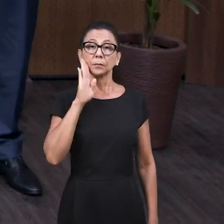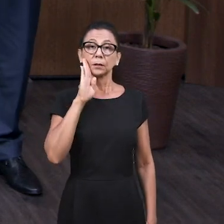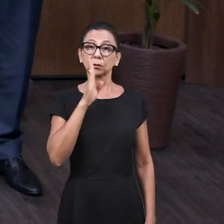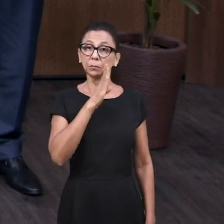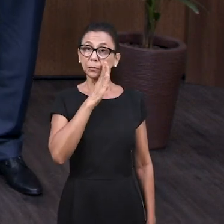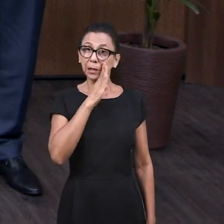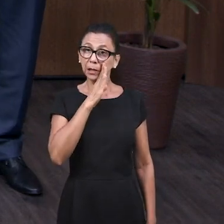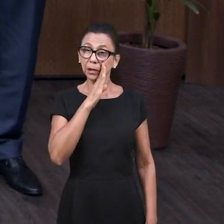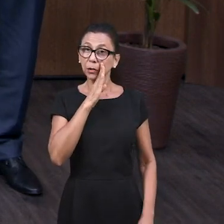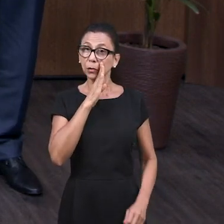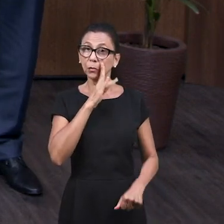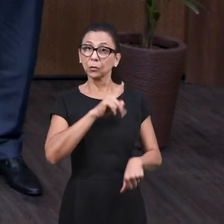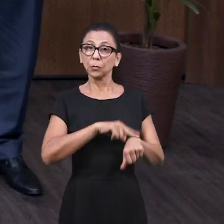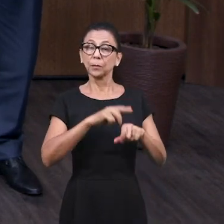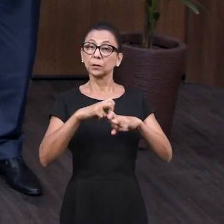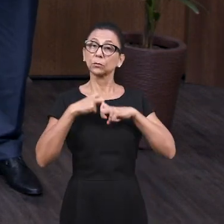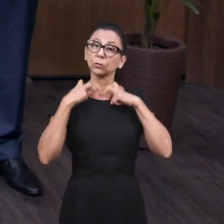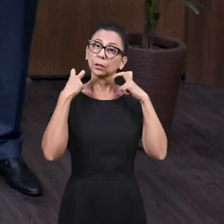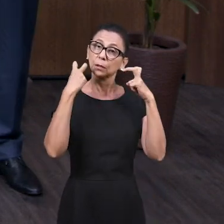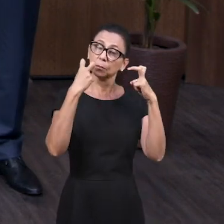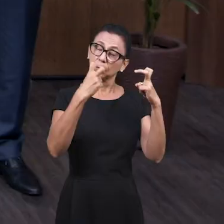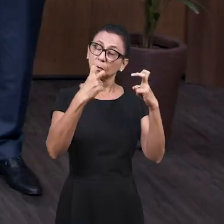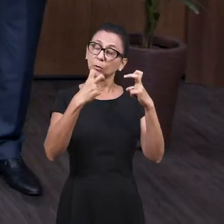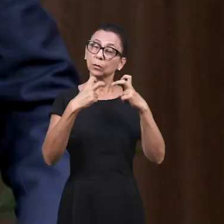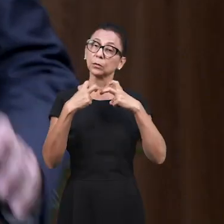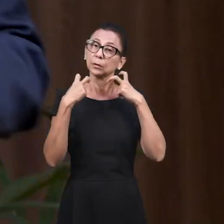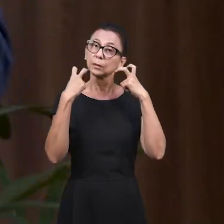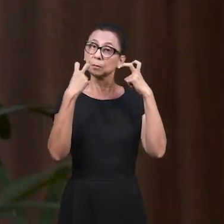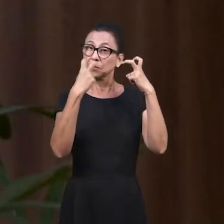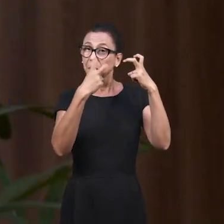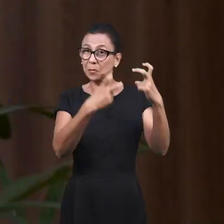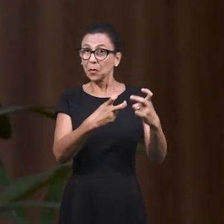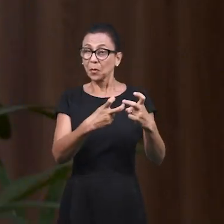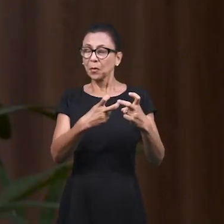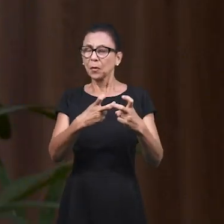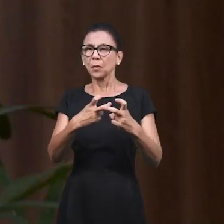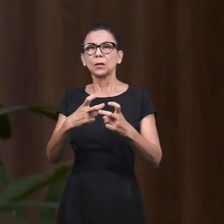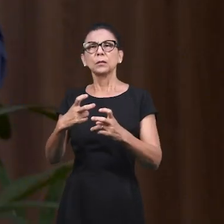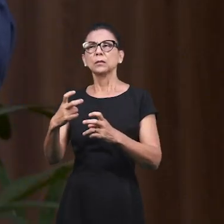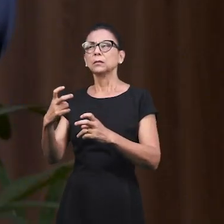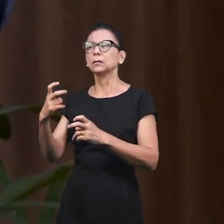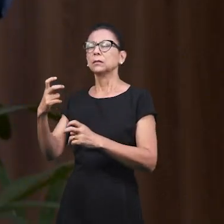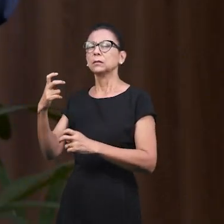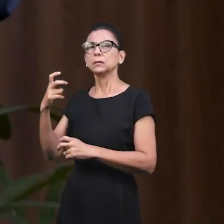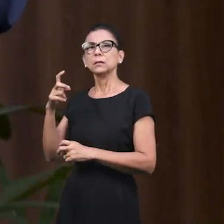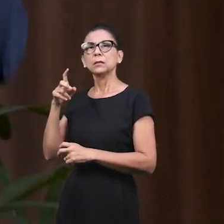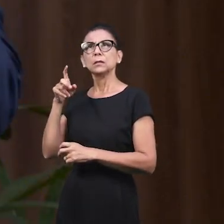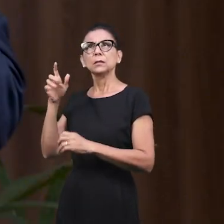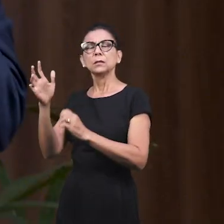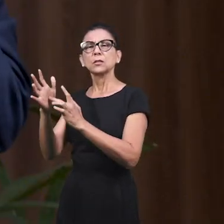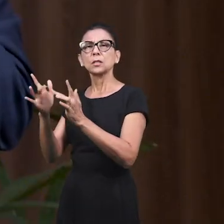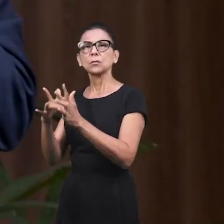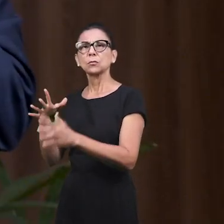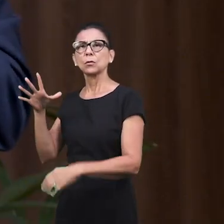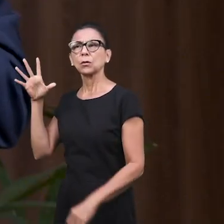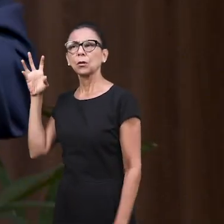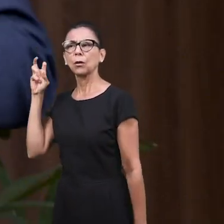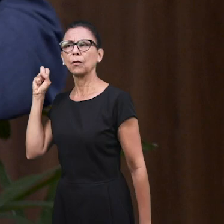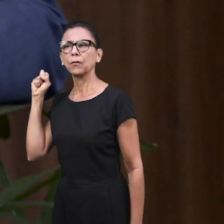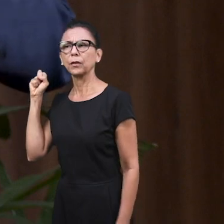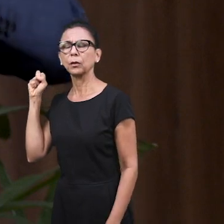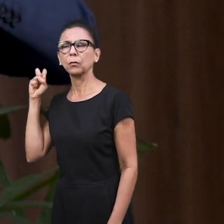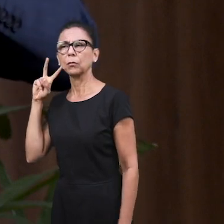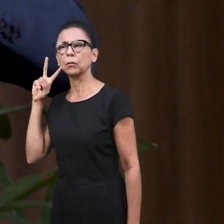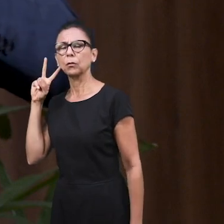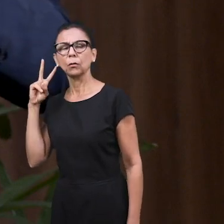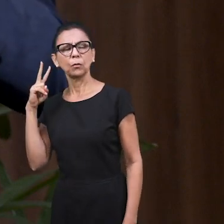persévérance, Bartimée a été répondu. Sa supplication est arrivée devant le Seigneur Jésus. Cela